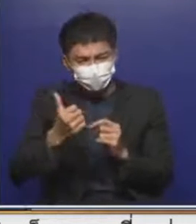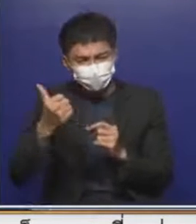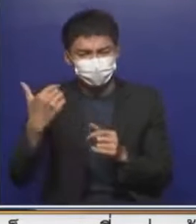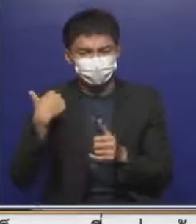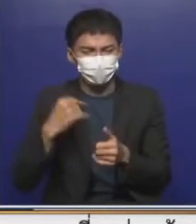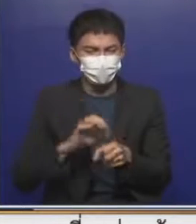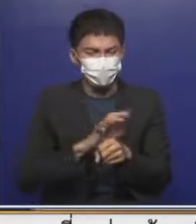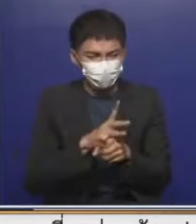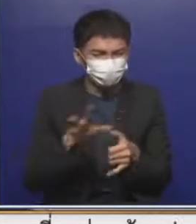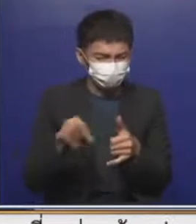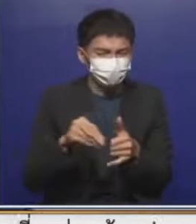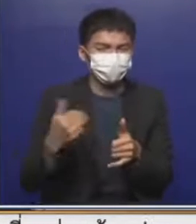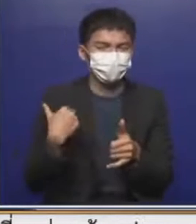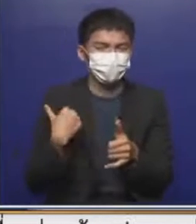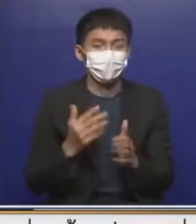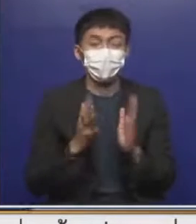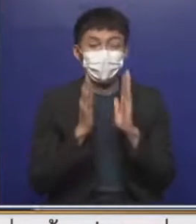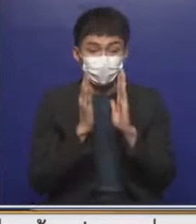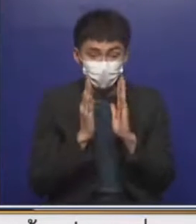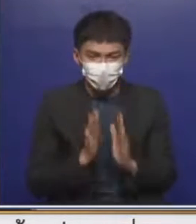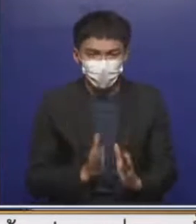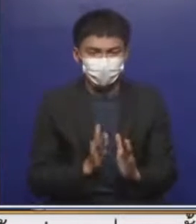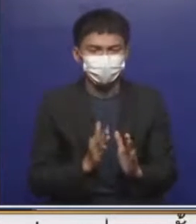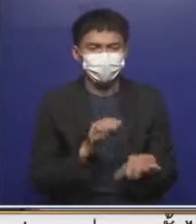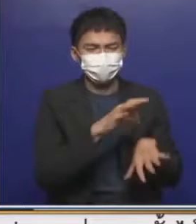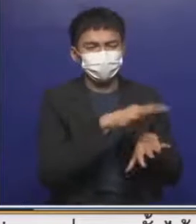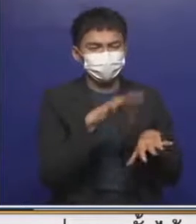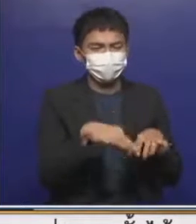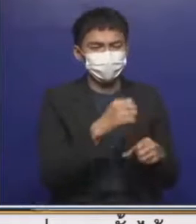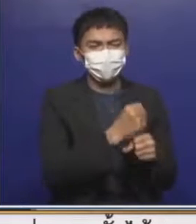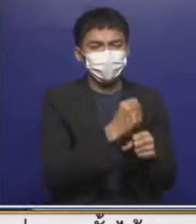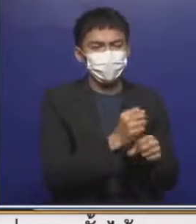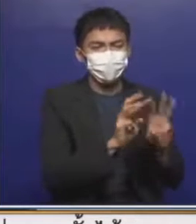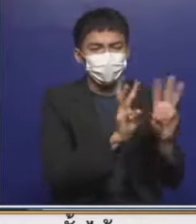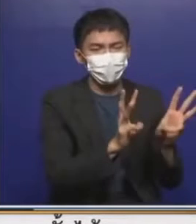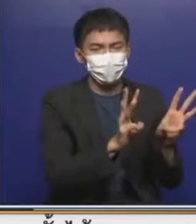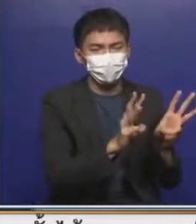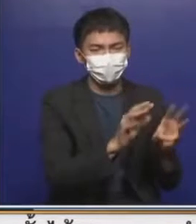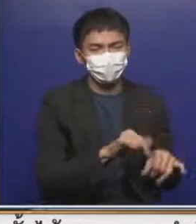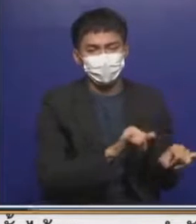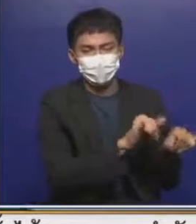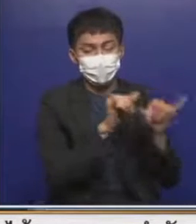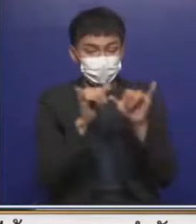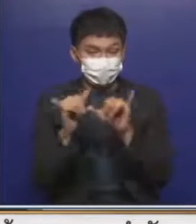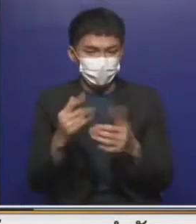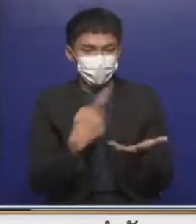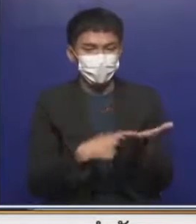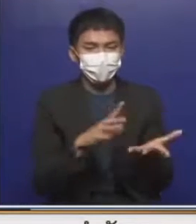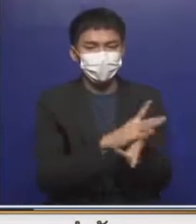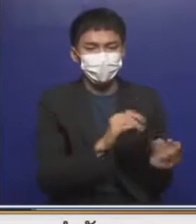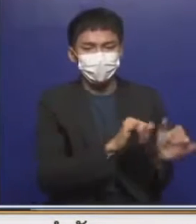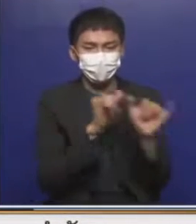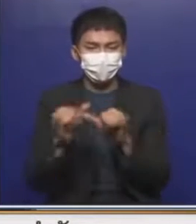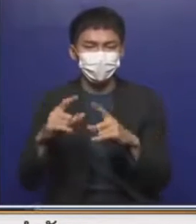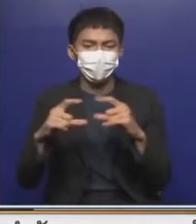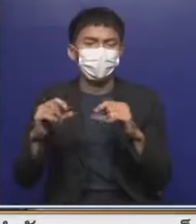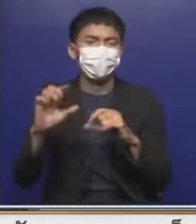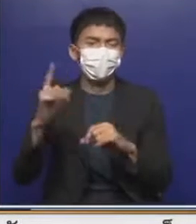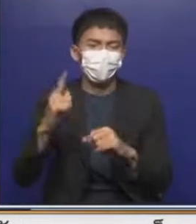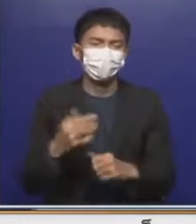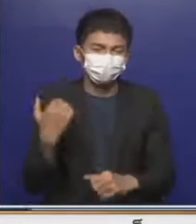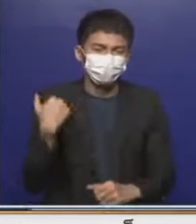แถมยมคนตกงานต้องย้ายจากประกนสคมมาใช้ปดทองสลดตัดไปอ่ะ มาดู นะ